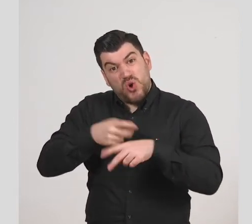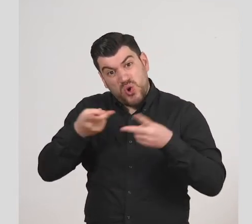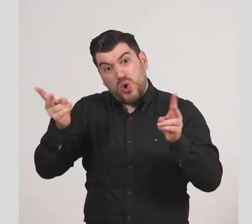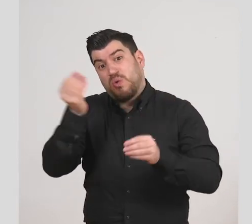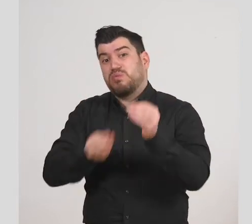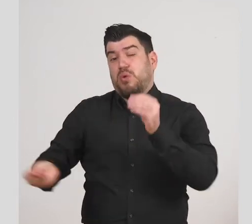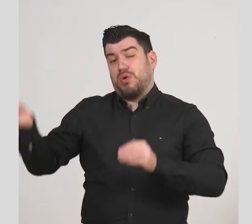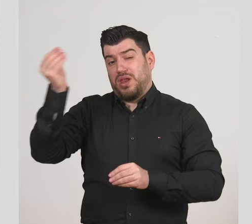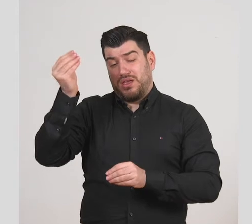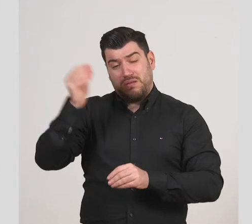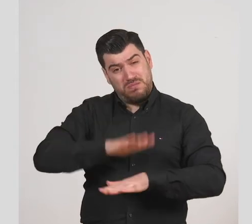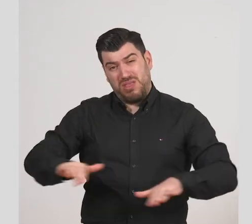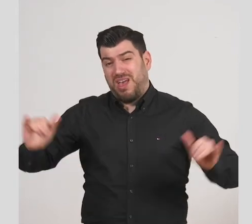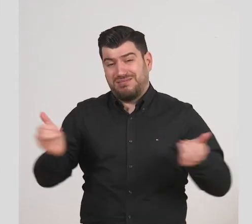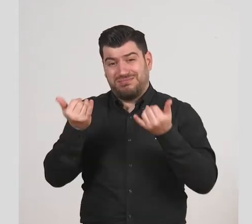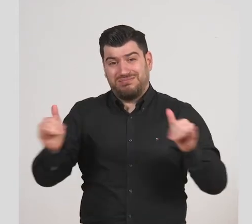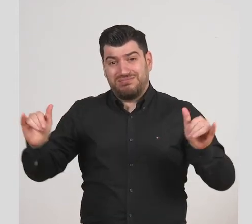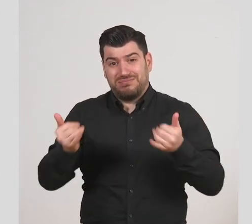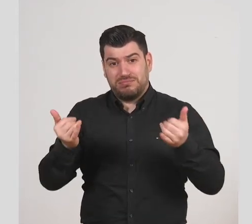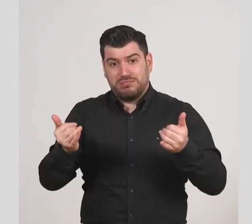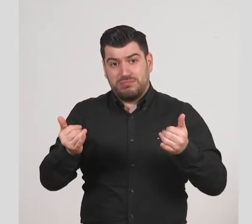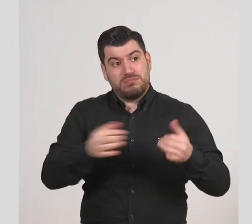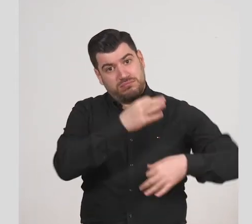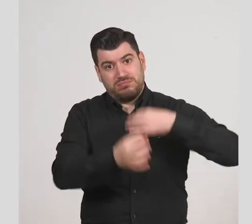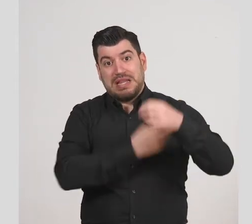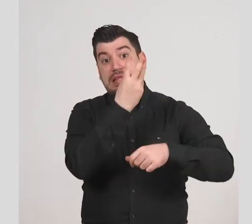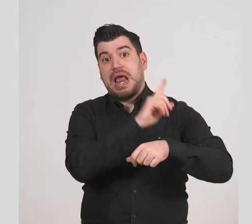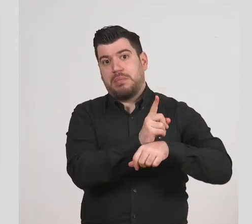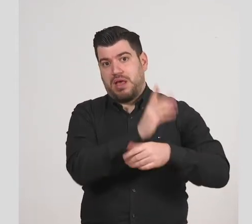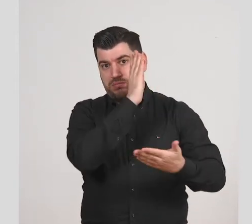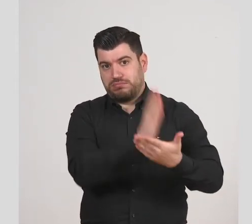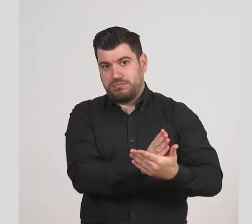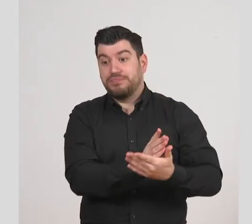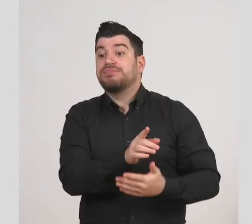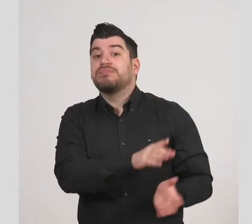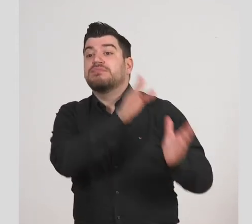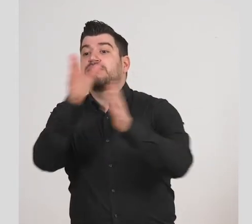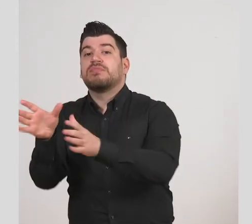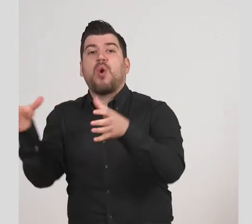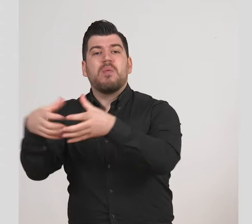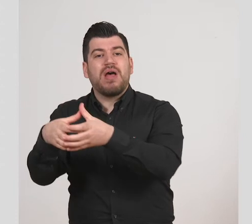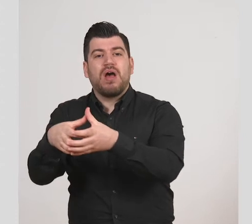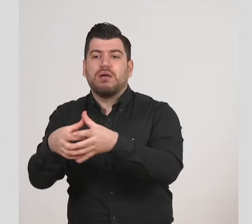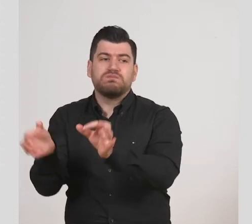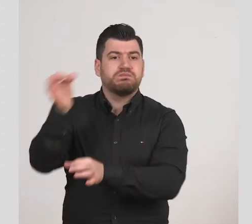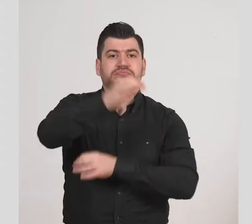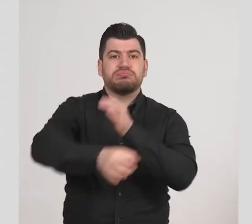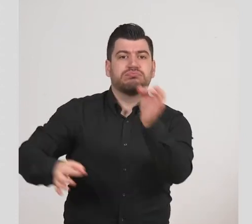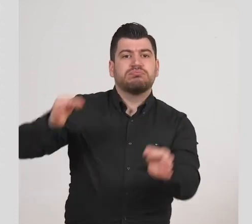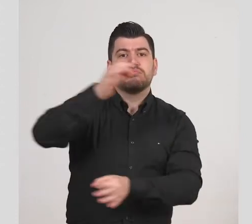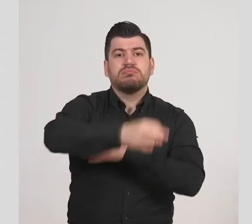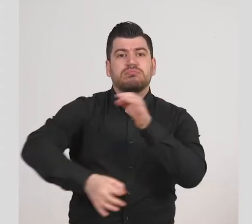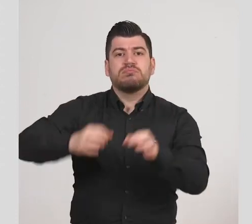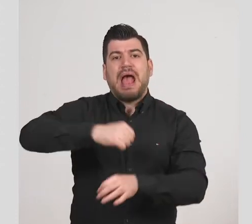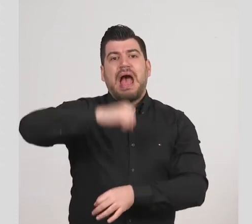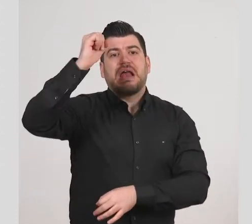περισσότερο ελεύθερο χρόνο τα παιδιά για να παίζουμε. Μετά δίνεται ο λόγος στην ομάδα που είναι κατά αυτού που λέει